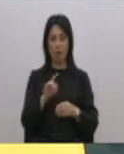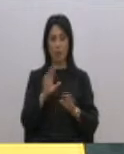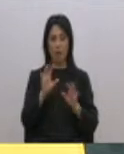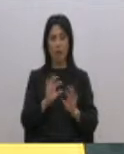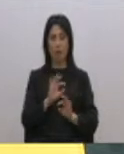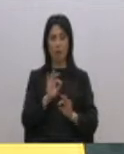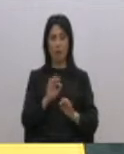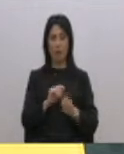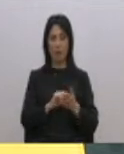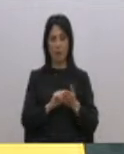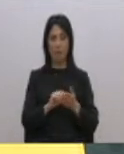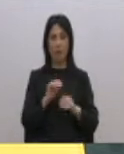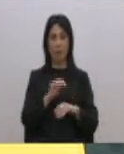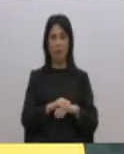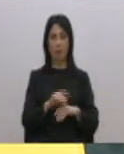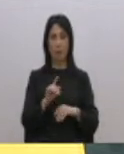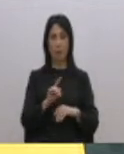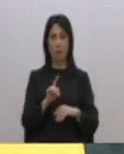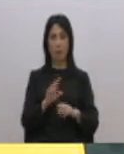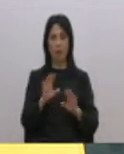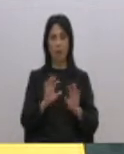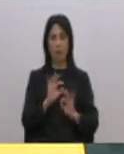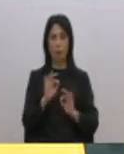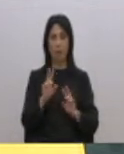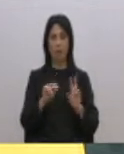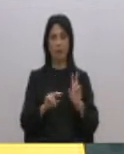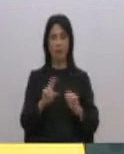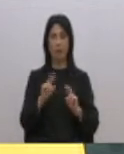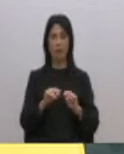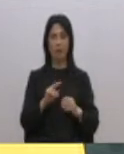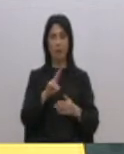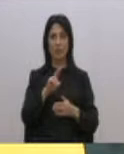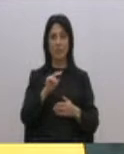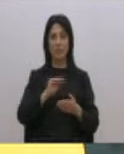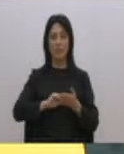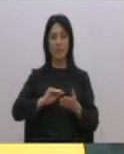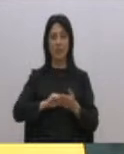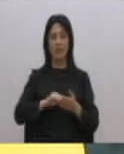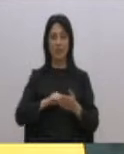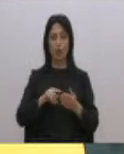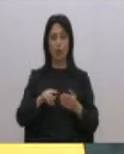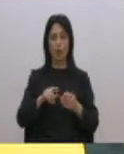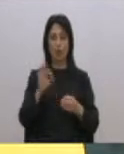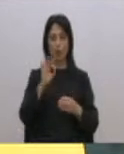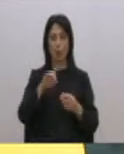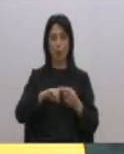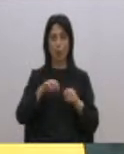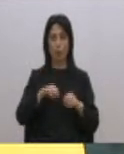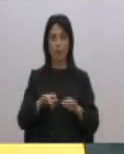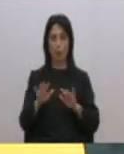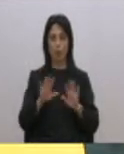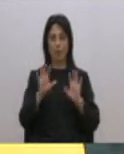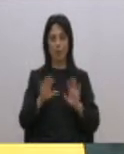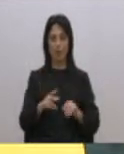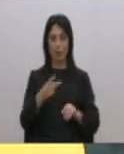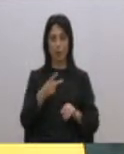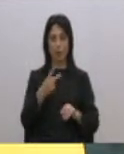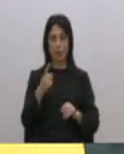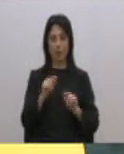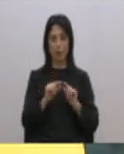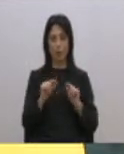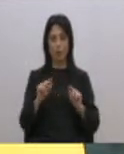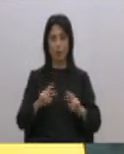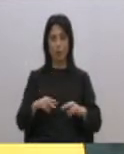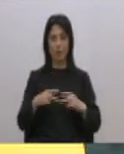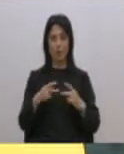proiecti, Hazgasasmelia is factit rom, canon proiecti, italistine, saltor, da, momijna, plebe, bișe, sahel, mukmedi, canonis, ozda, merte, mukšit,